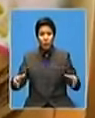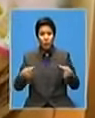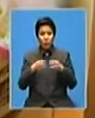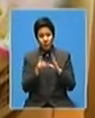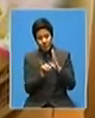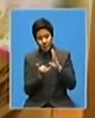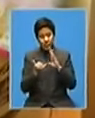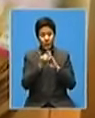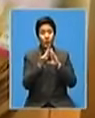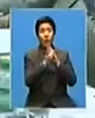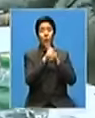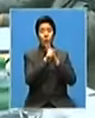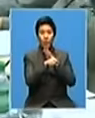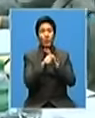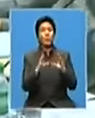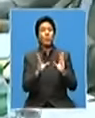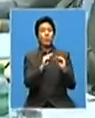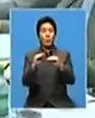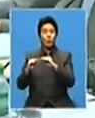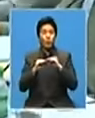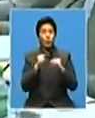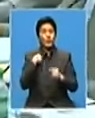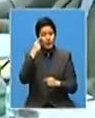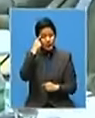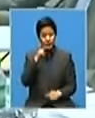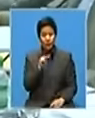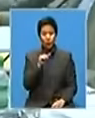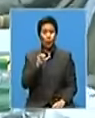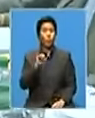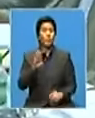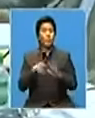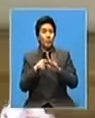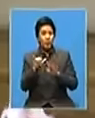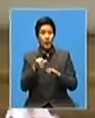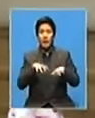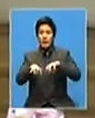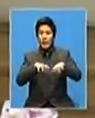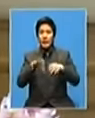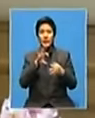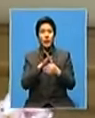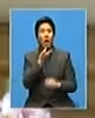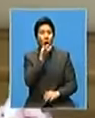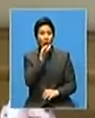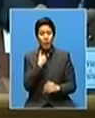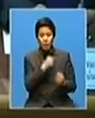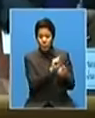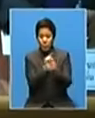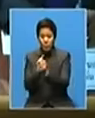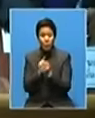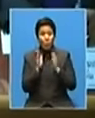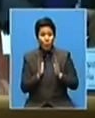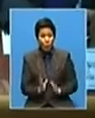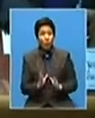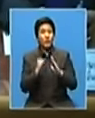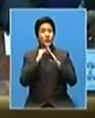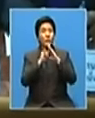ชสีมาเพื่อเข้าร่วมประชุมคณะกรรมการนโยบายและบริหารจัดการข้าวนะครับได้พบปากกับพี่น้องประชาชนชาวนครราช